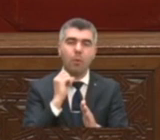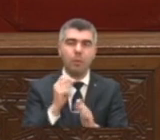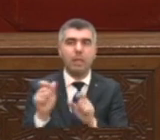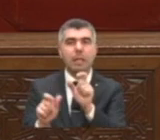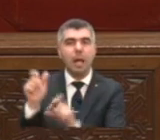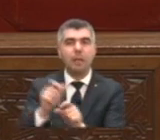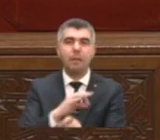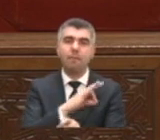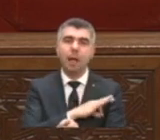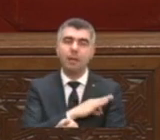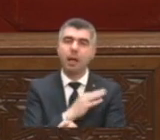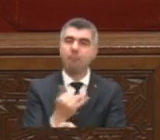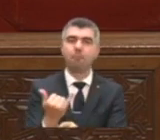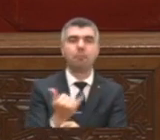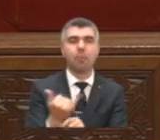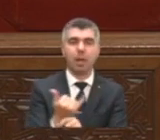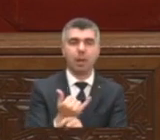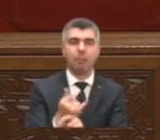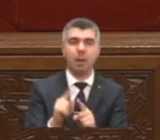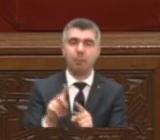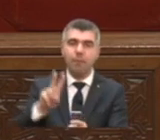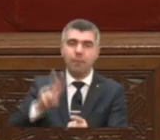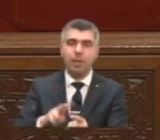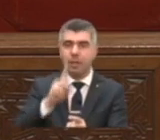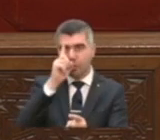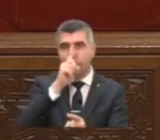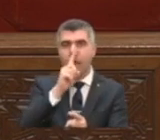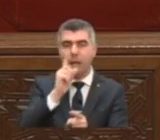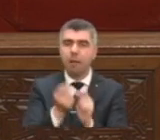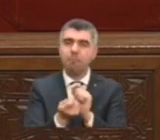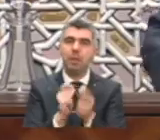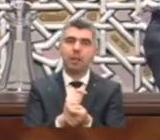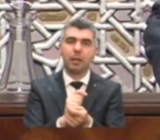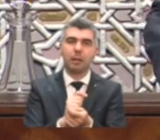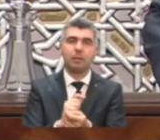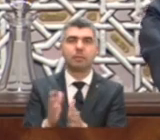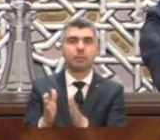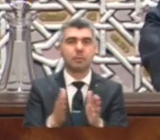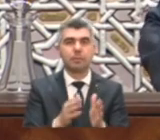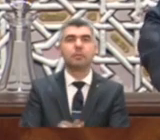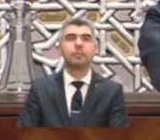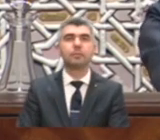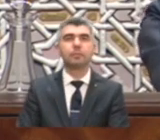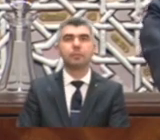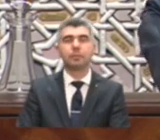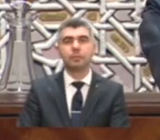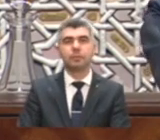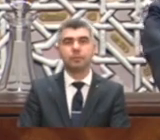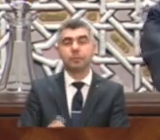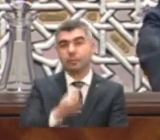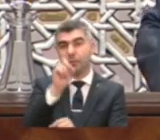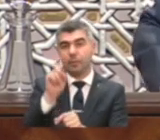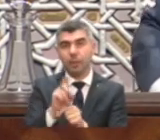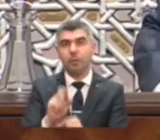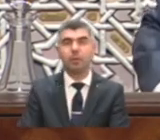ما تيبقاش فقط الامل وتيولي الواقع ان شاء الله ديالهم تيتغير. شكرا. شكرا السيده الوزيره. نمر الى السؤال